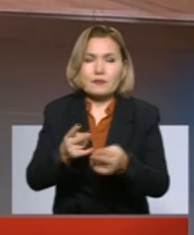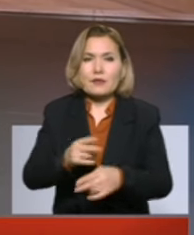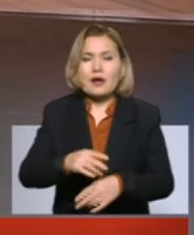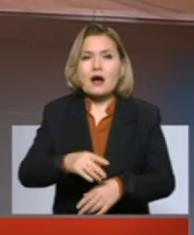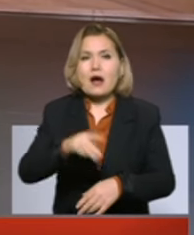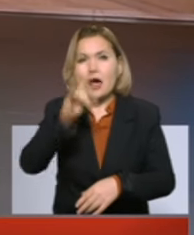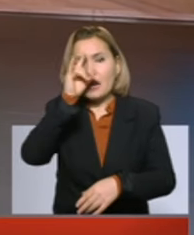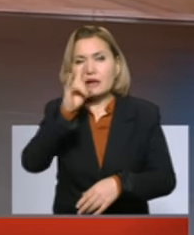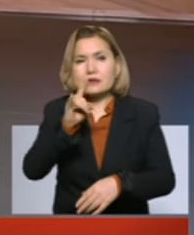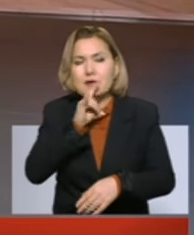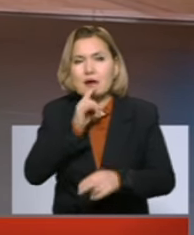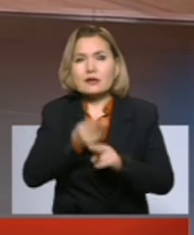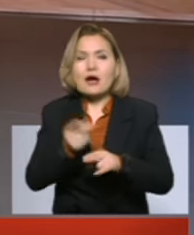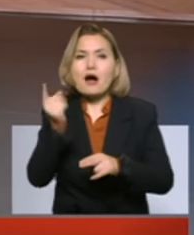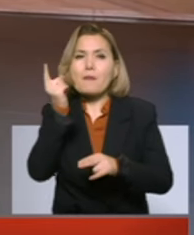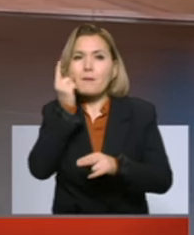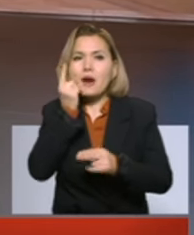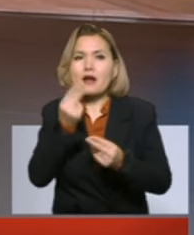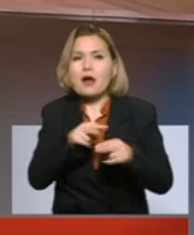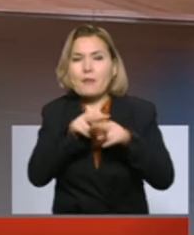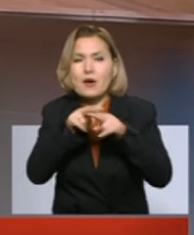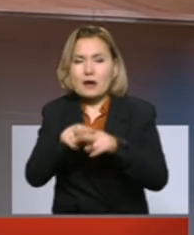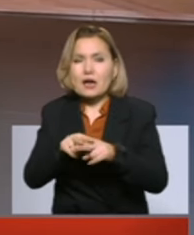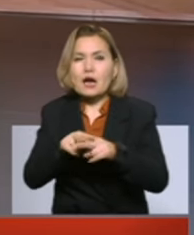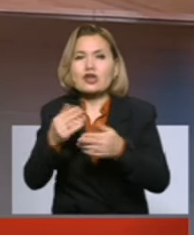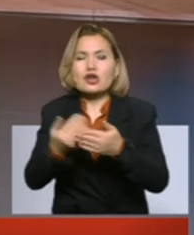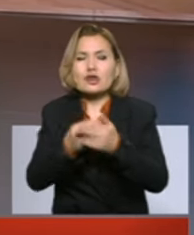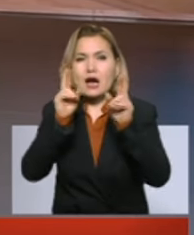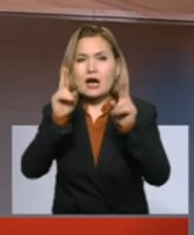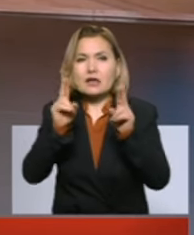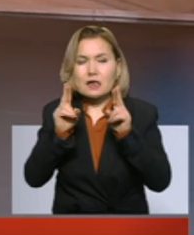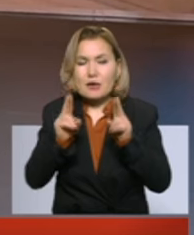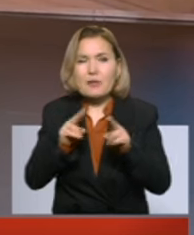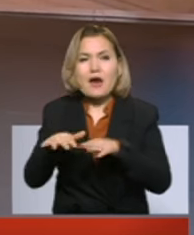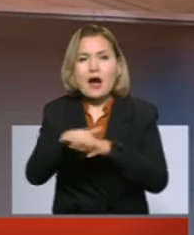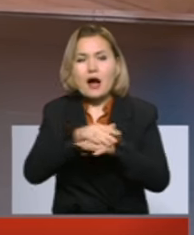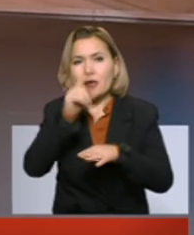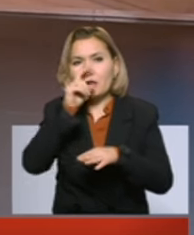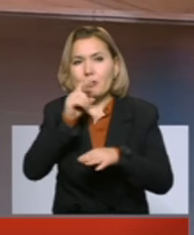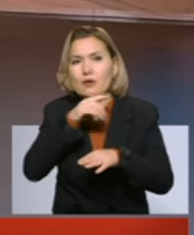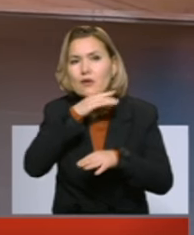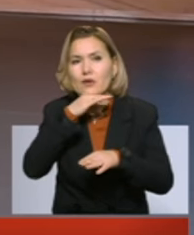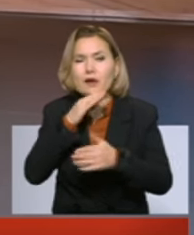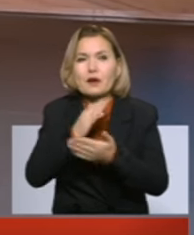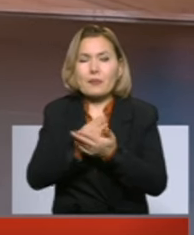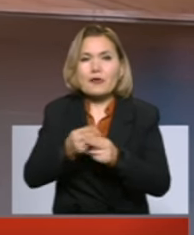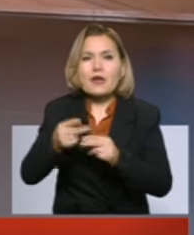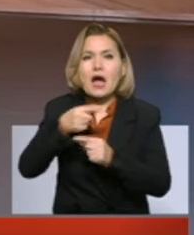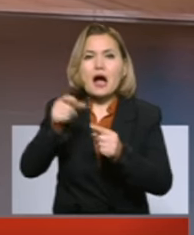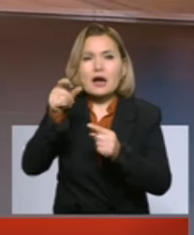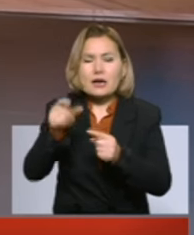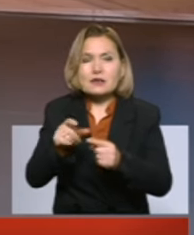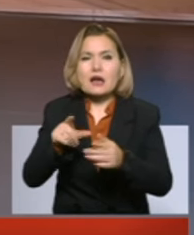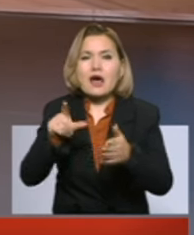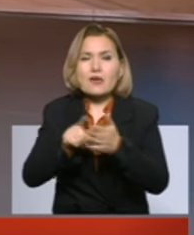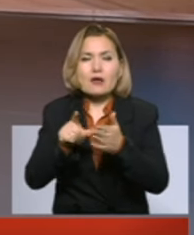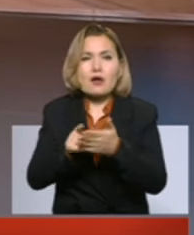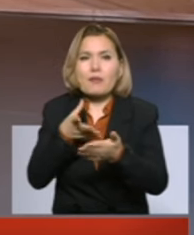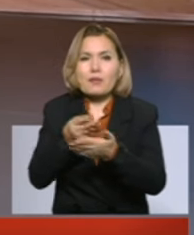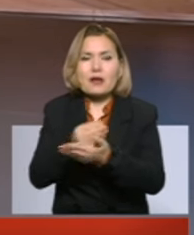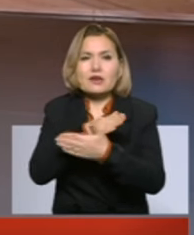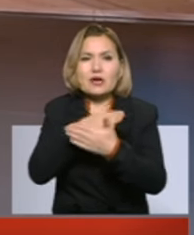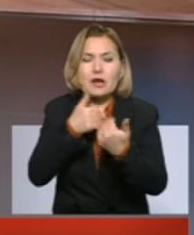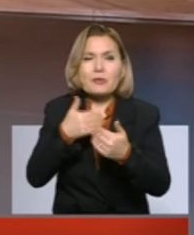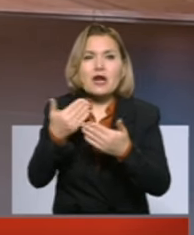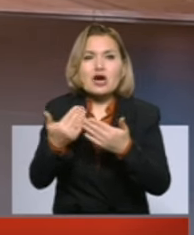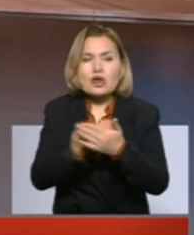Ал мобилді аударымдарға қатысты жаңа реже көпшілік арасында әлі де түсінбеушілік тудырып жатыр. Кәсіпкерлер болса салықтан жалтару үшін жаңа